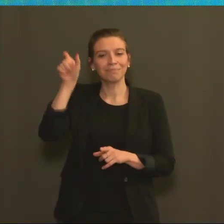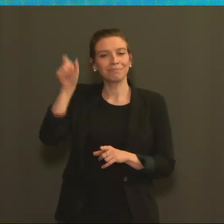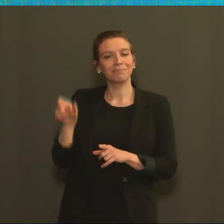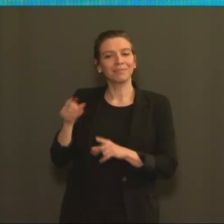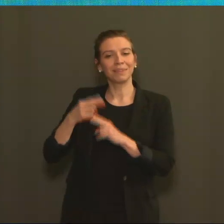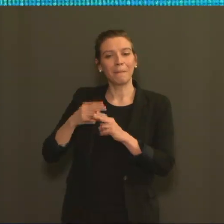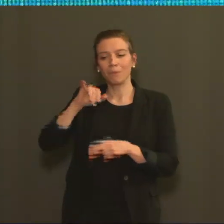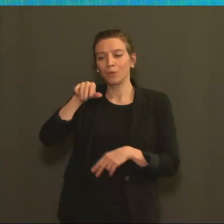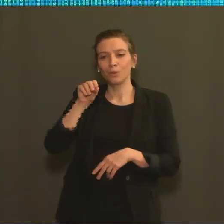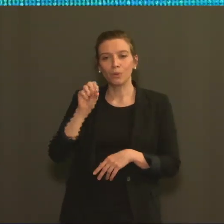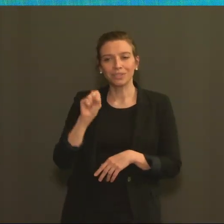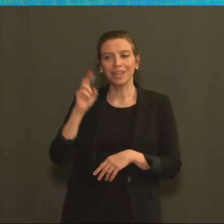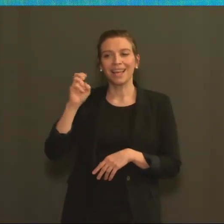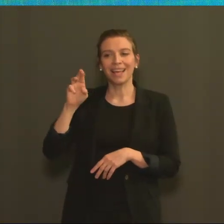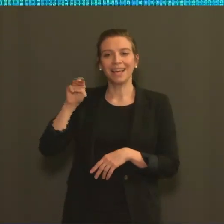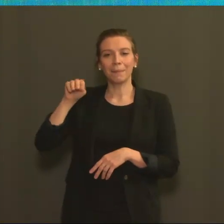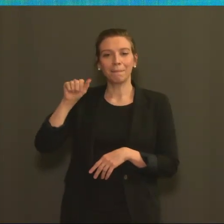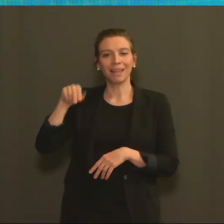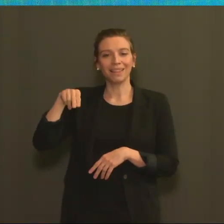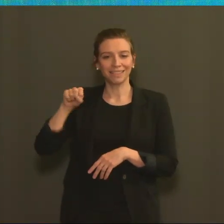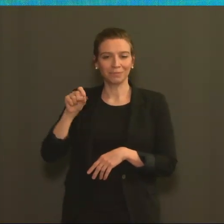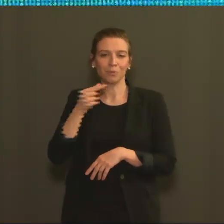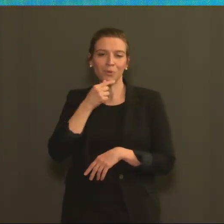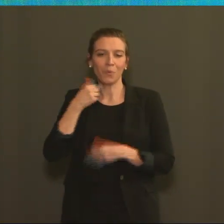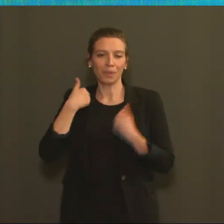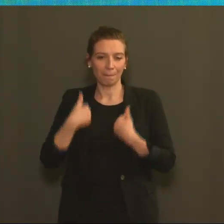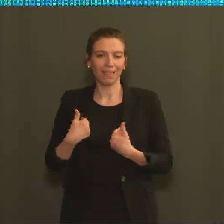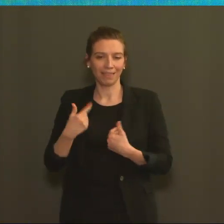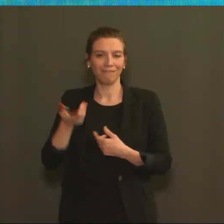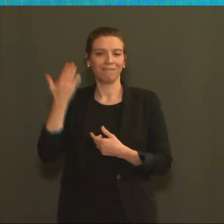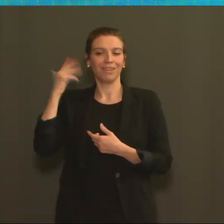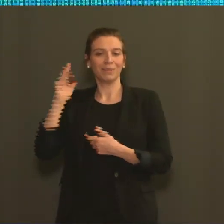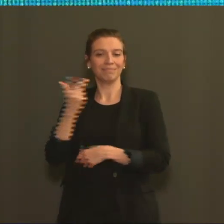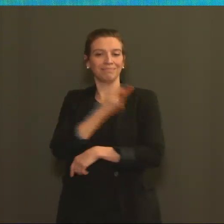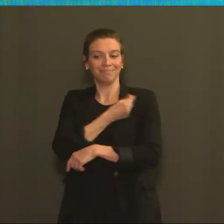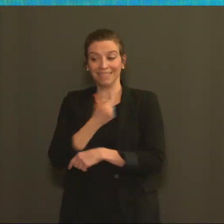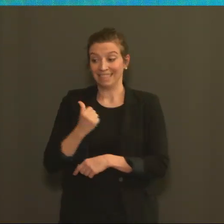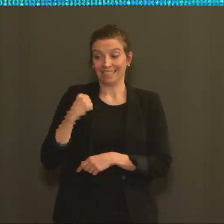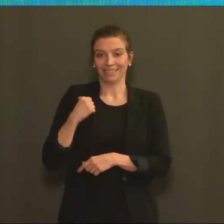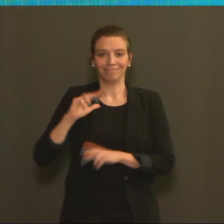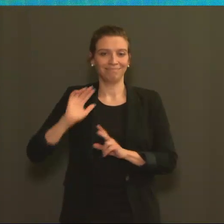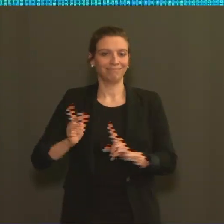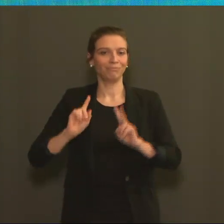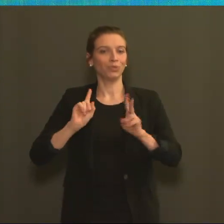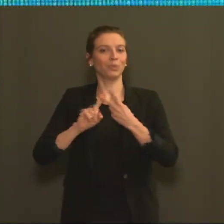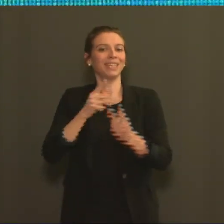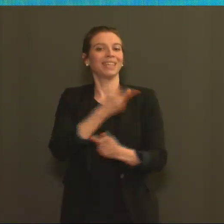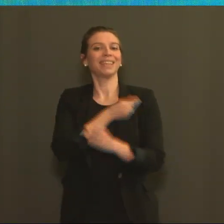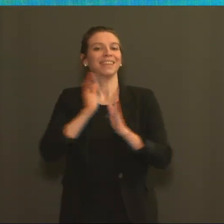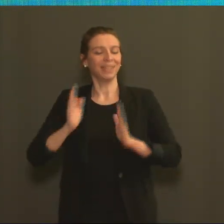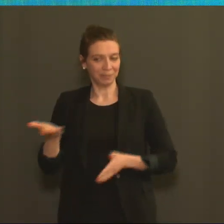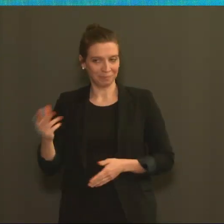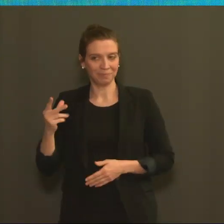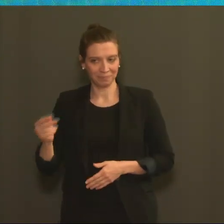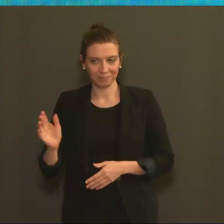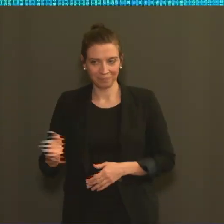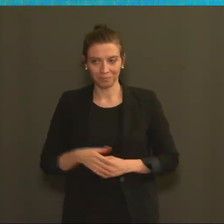ook in de ziekenhuizen gaan we nu van start gisteren werd de vaccinatie van zorgverleners daartoe